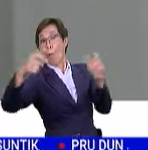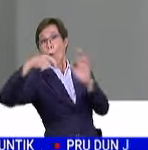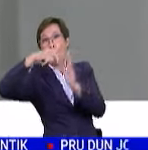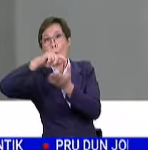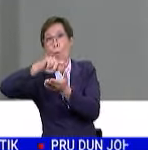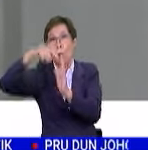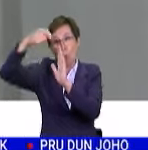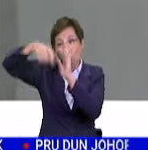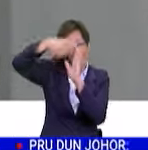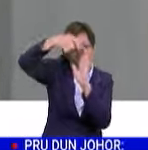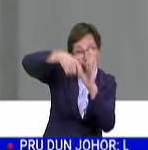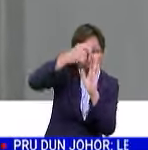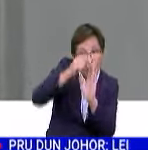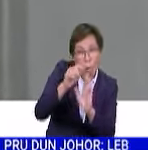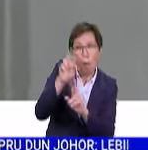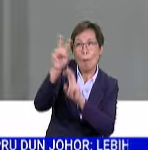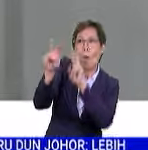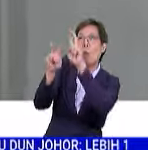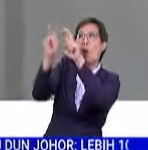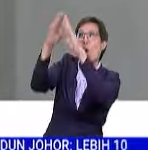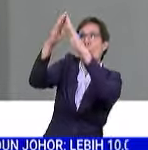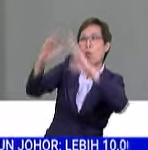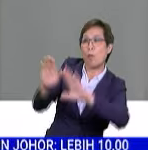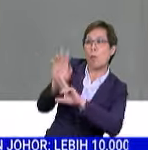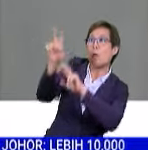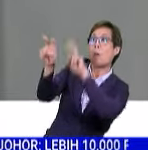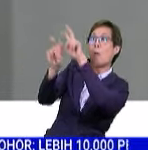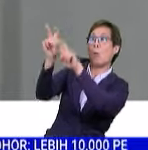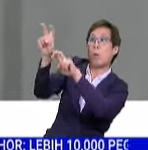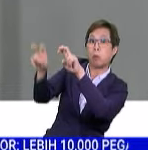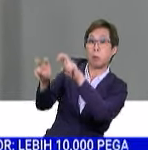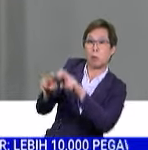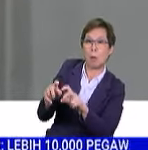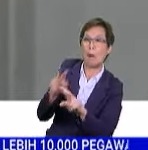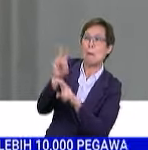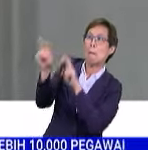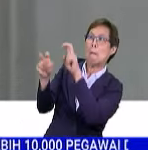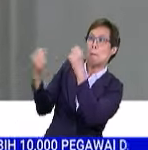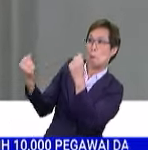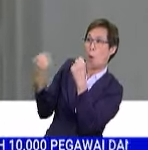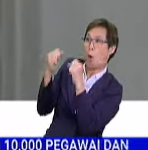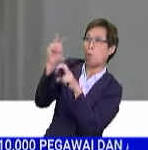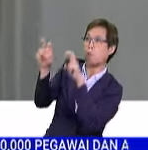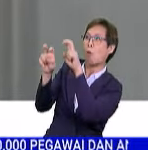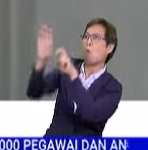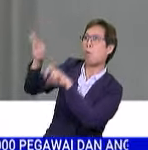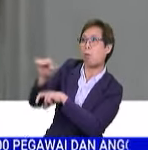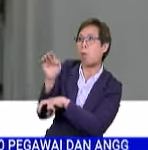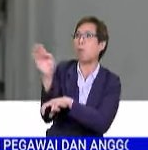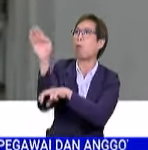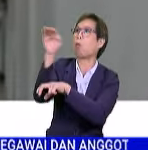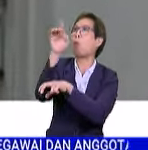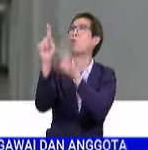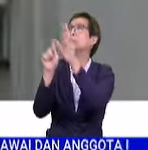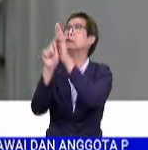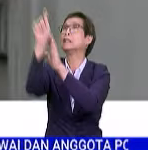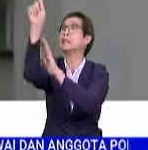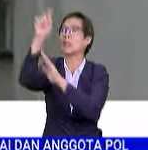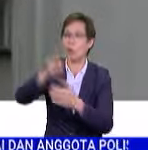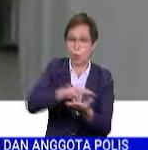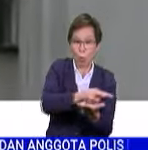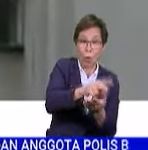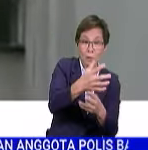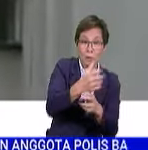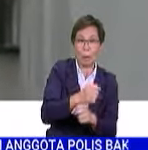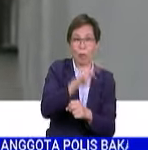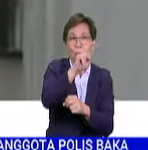sedang memanjat bumbung sebuah rumah. Ia kelihatan sangat bertenaga, memanjat dan menjala di kawasan tinggi. Dan video ini